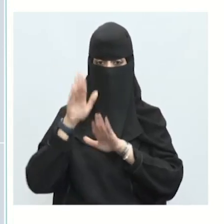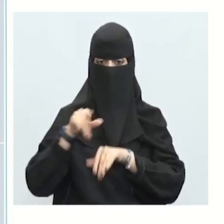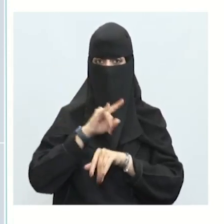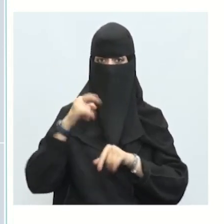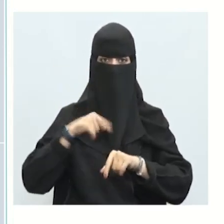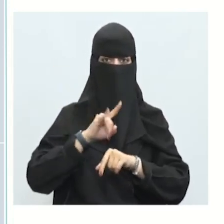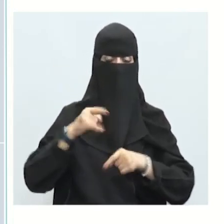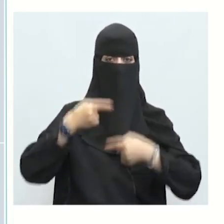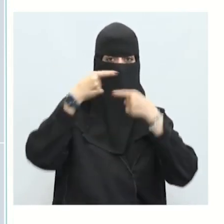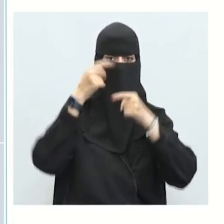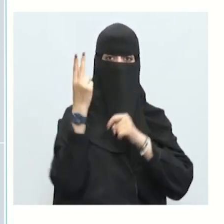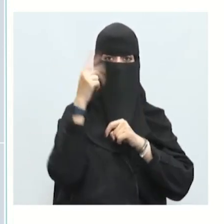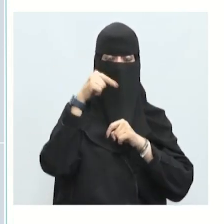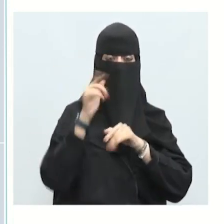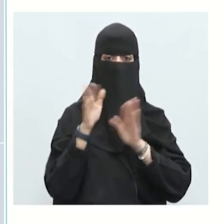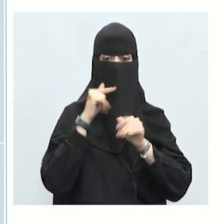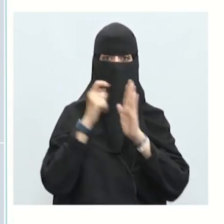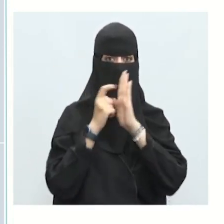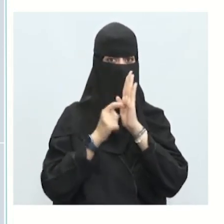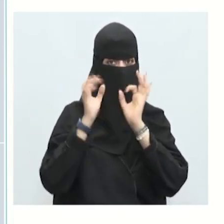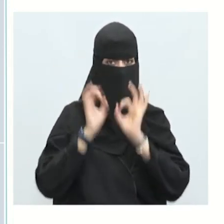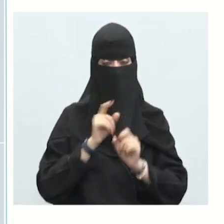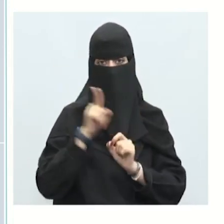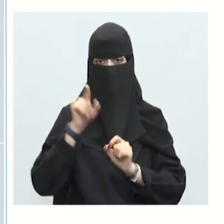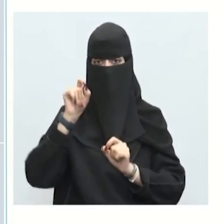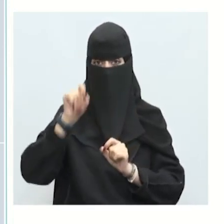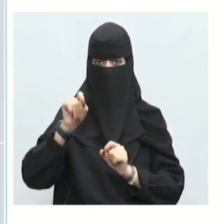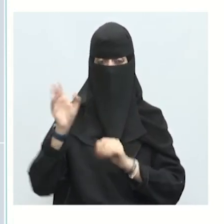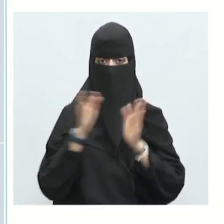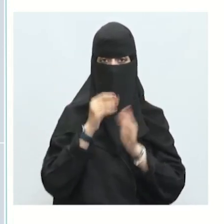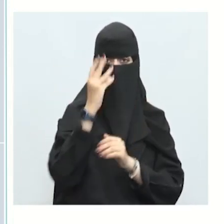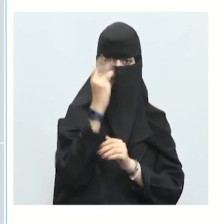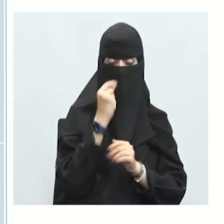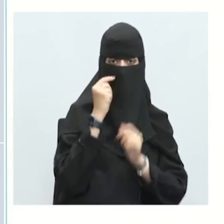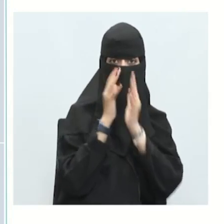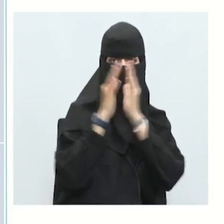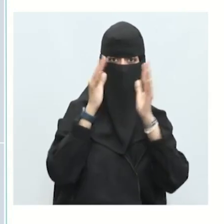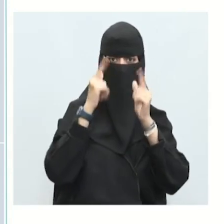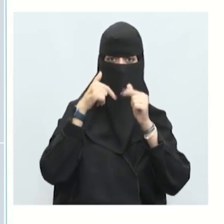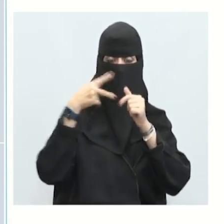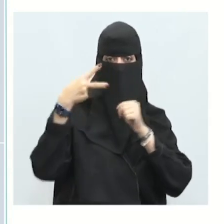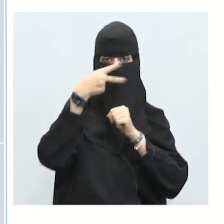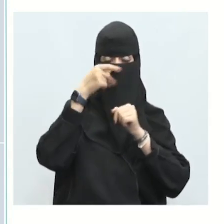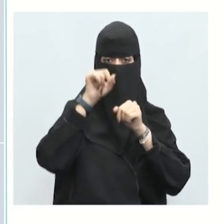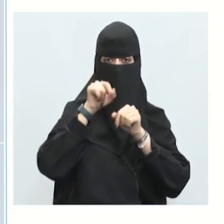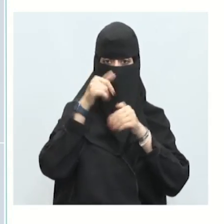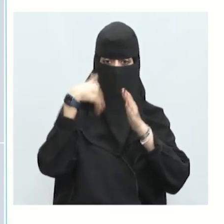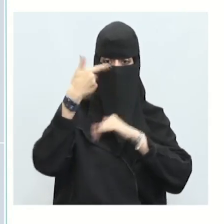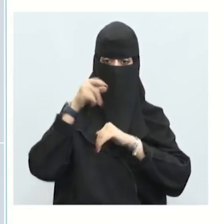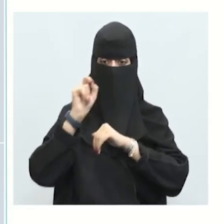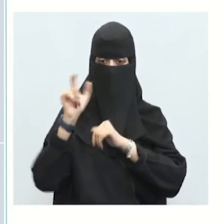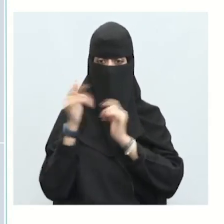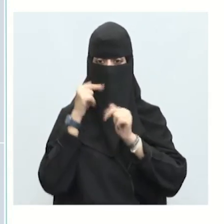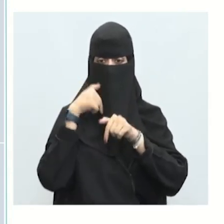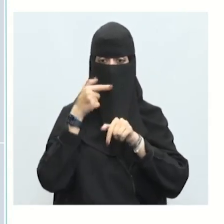يساوي 12 الشرط هو اف نمبر اكبر من الصفر ثم اذا